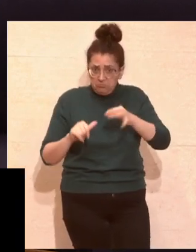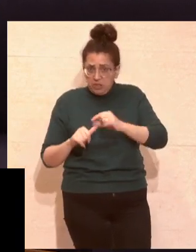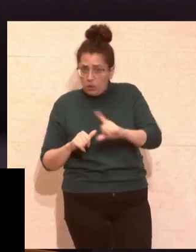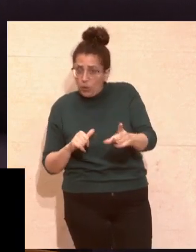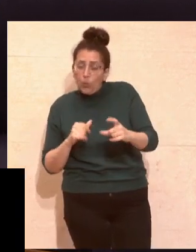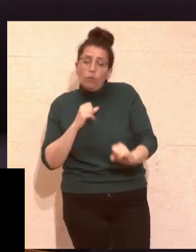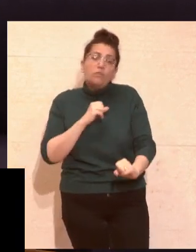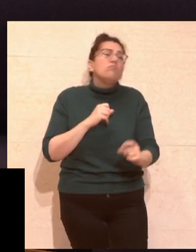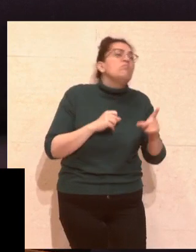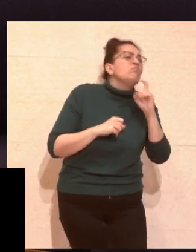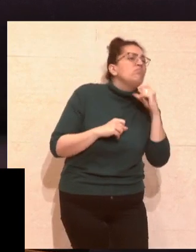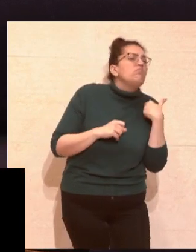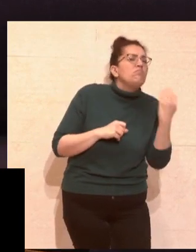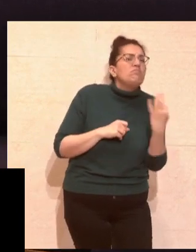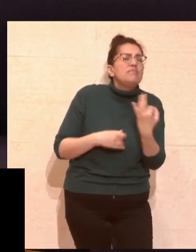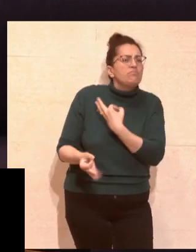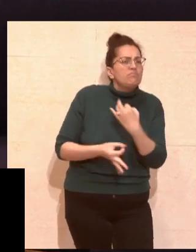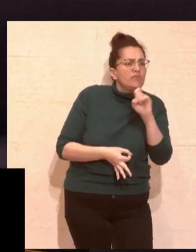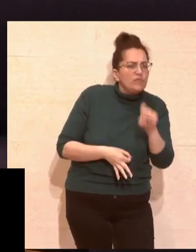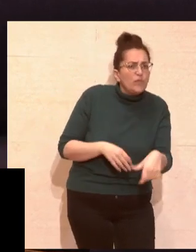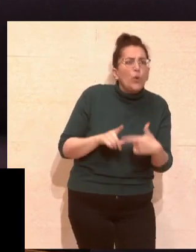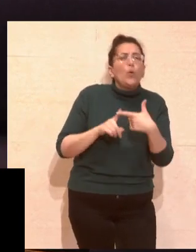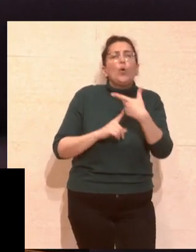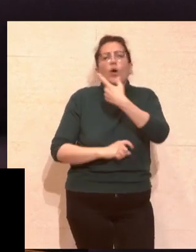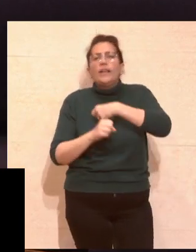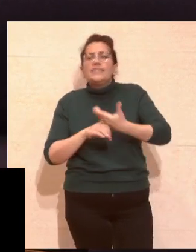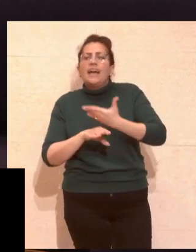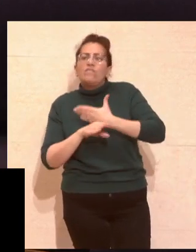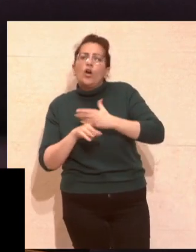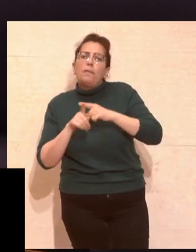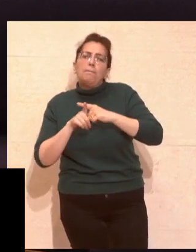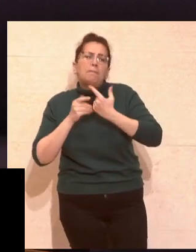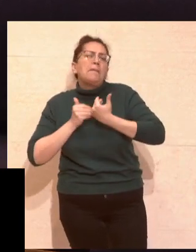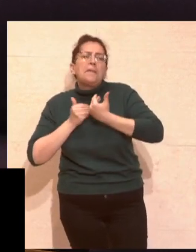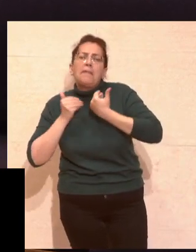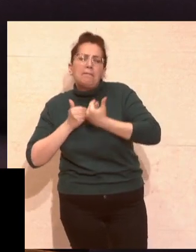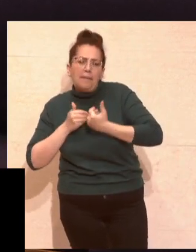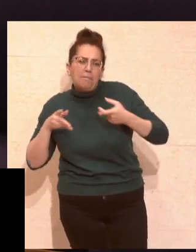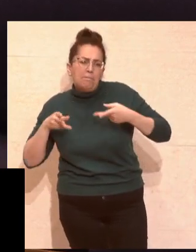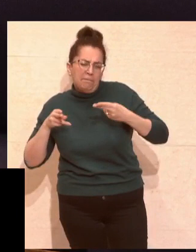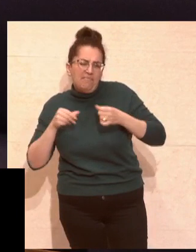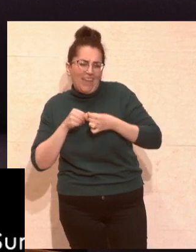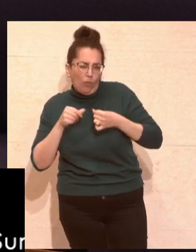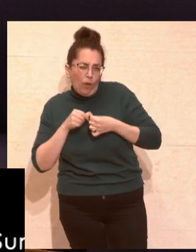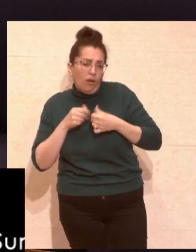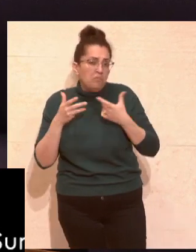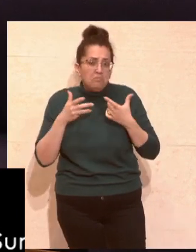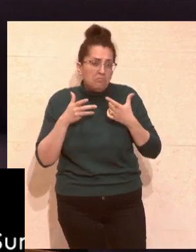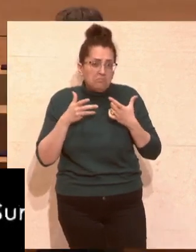la régularité, les rituels, etc. Sur quelle variable on peut